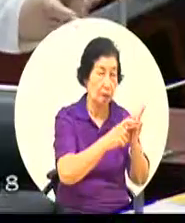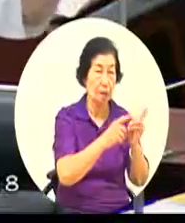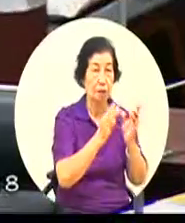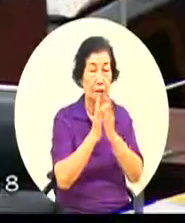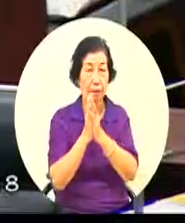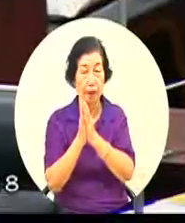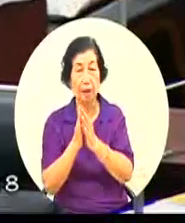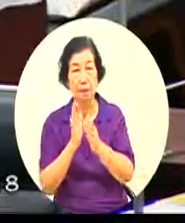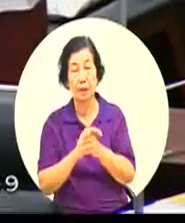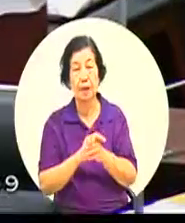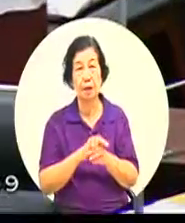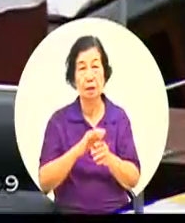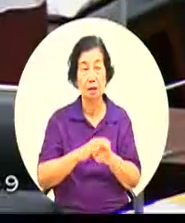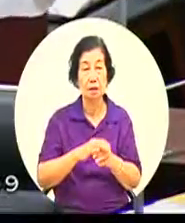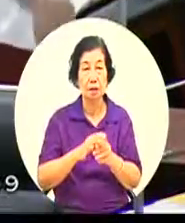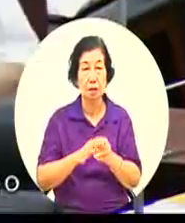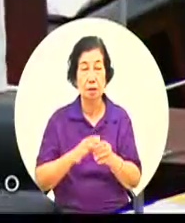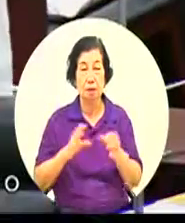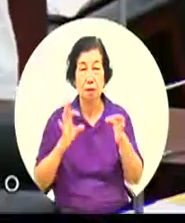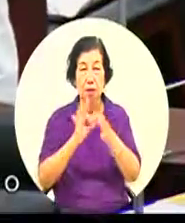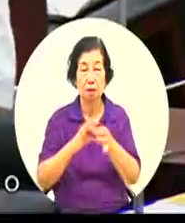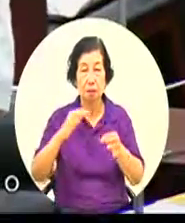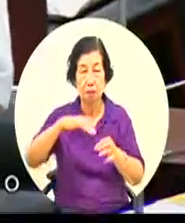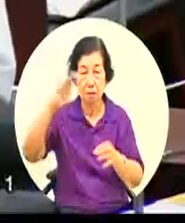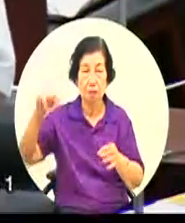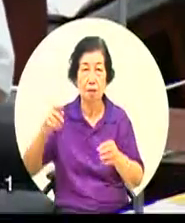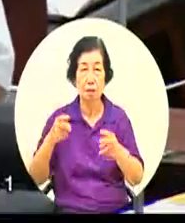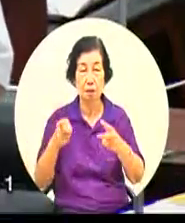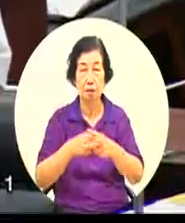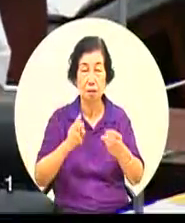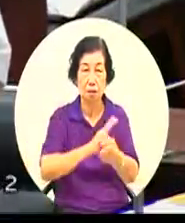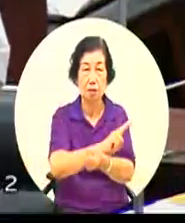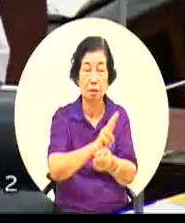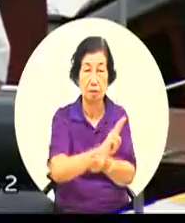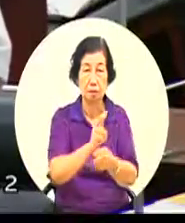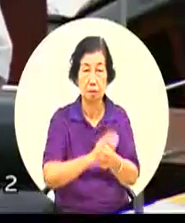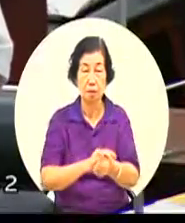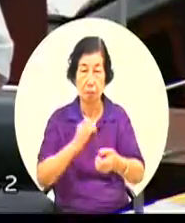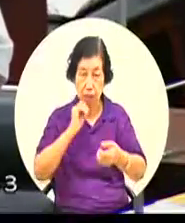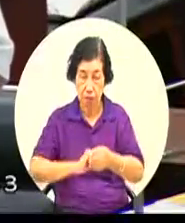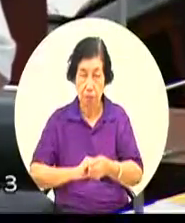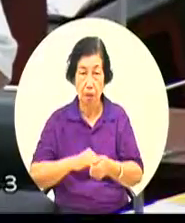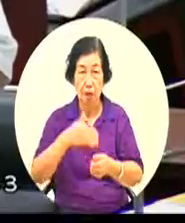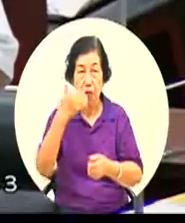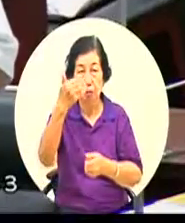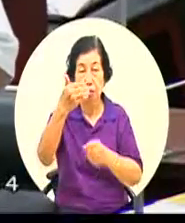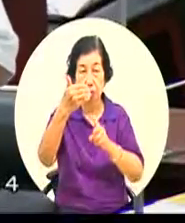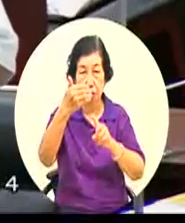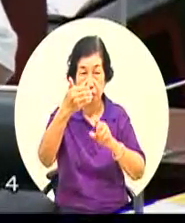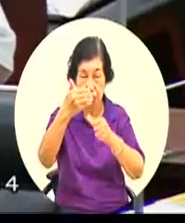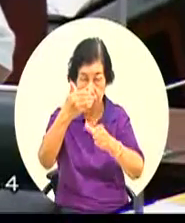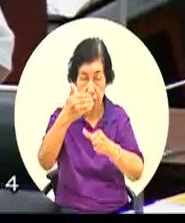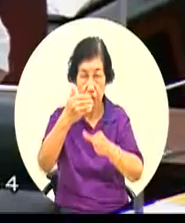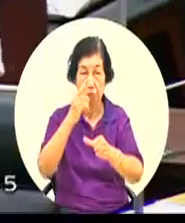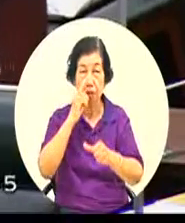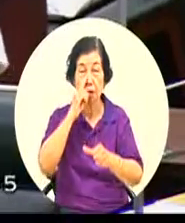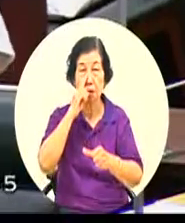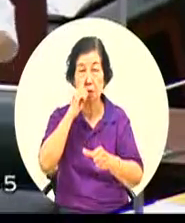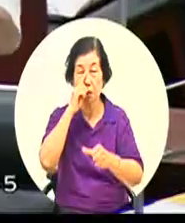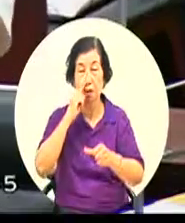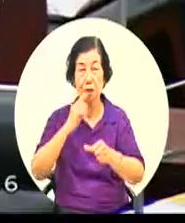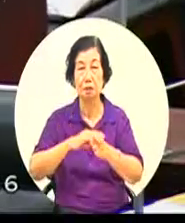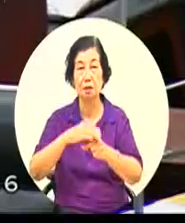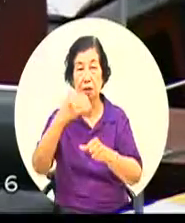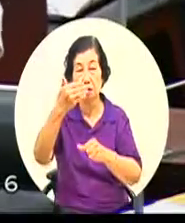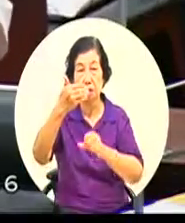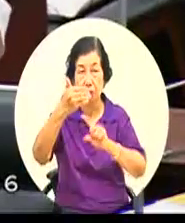里？ 关山、小岭、小南， 嗯， 因是固定是 九月十五，伊拢讲农历九月十五，买